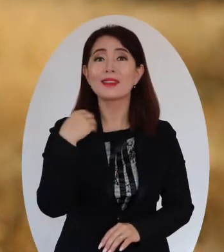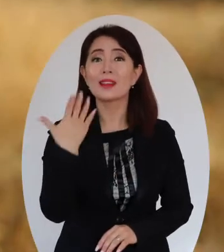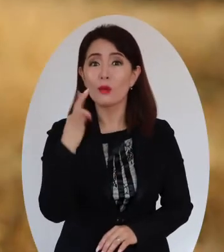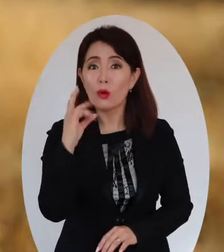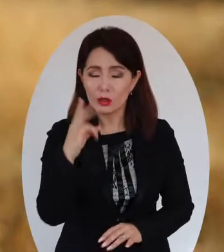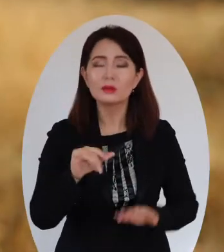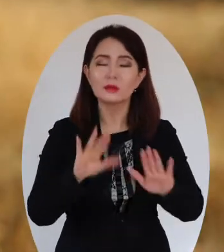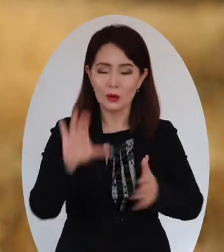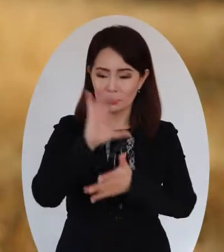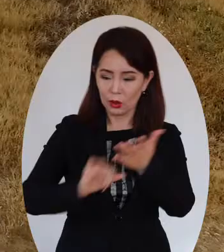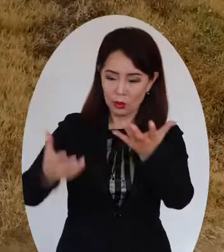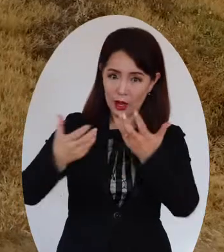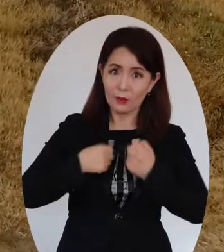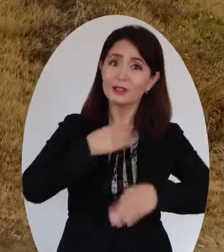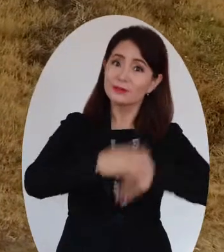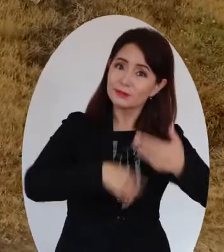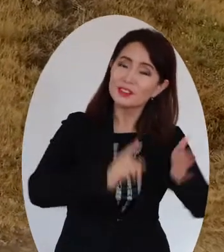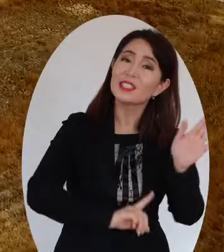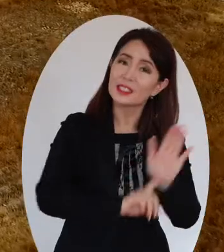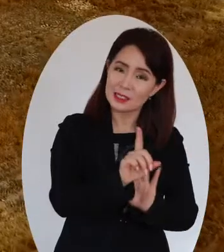одоо санхүүжилтээ аваад ингээ эхэлсэн.